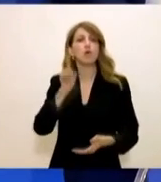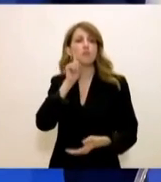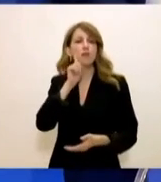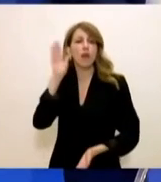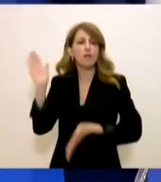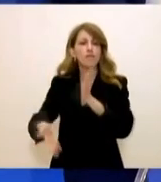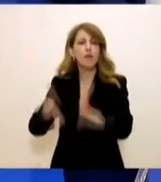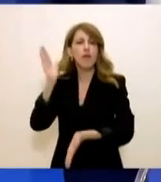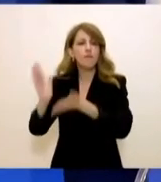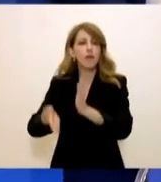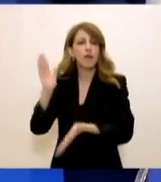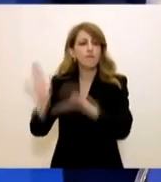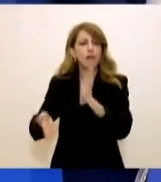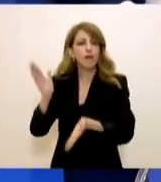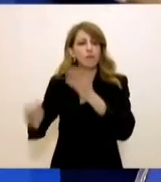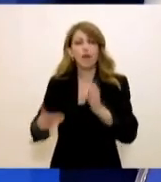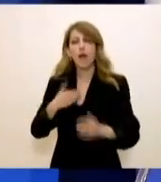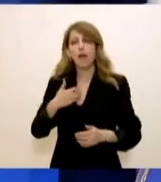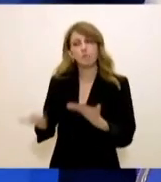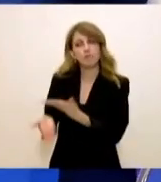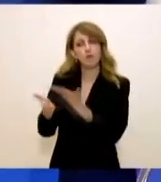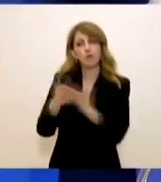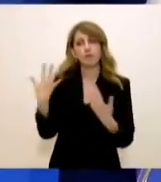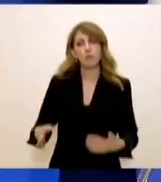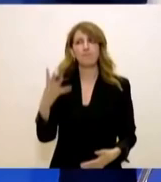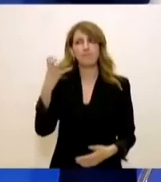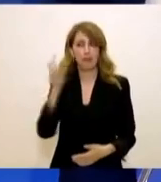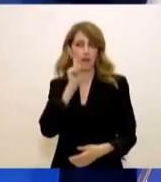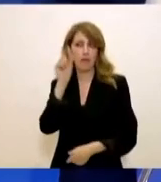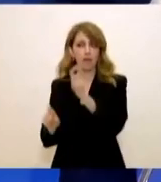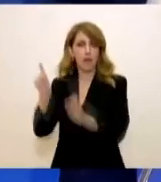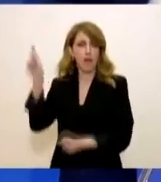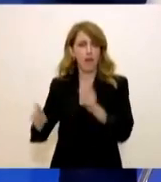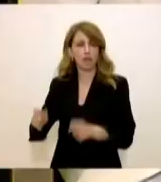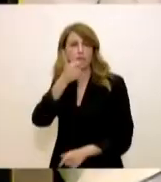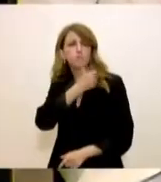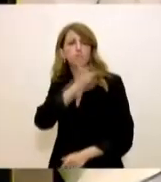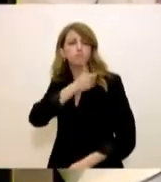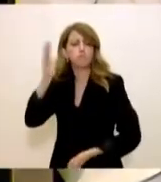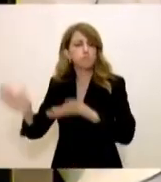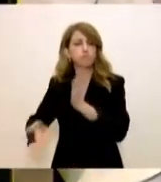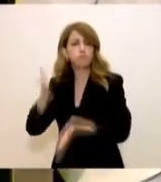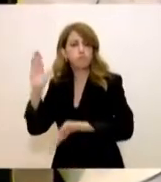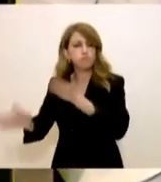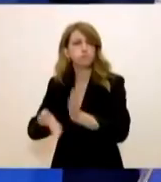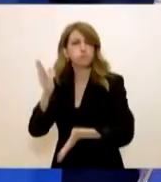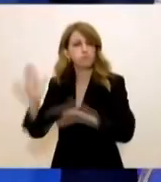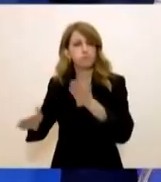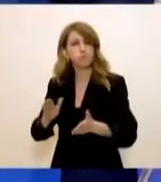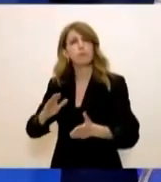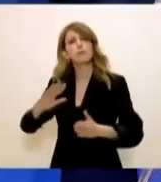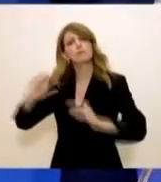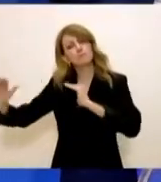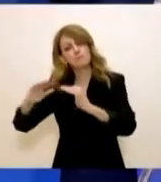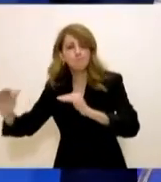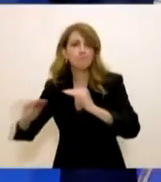γυναίκες κακοποιημένες και προσπαθούμε και θα προσπαθήσουμε αυτό που κάνουμε σε